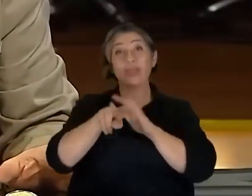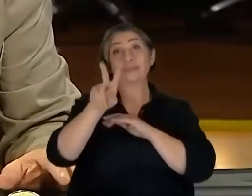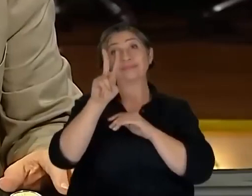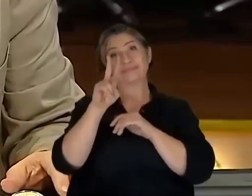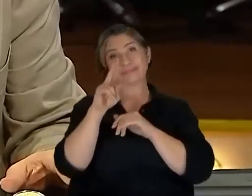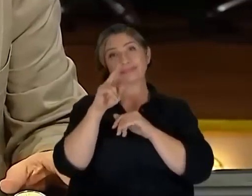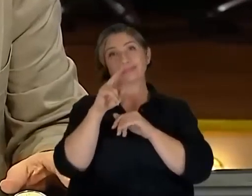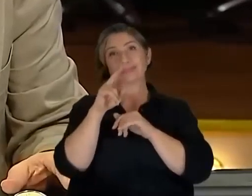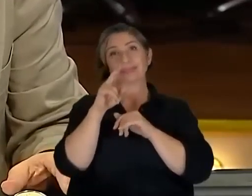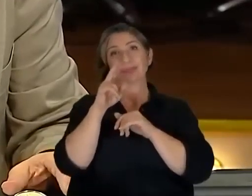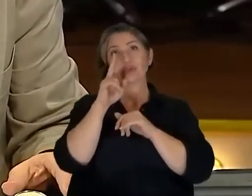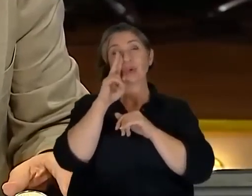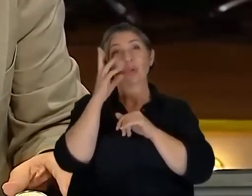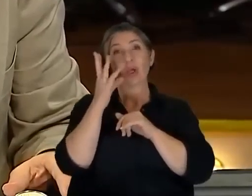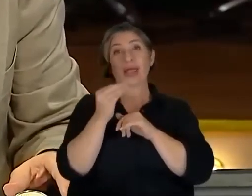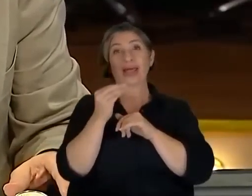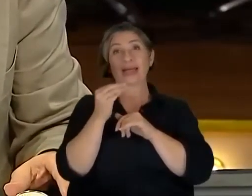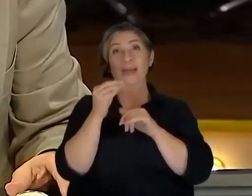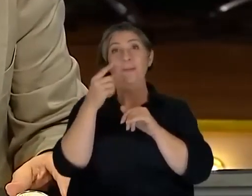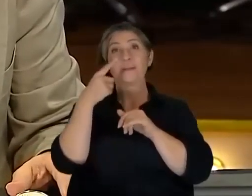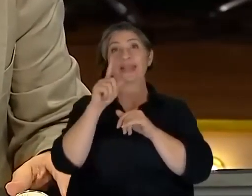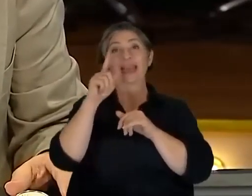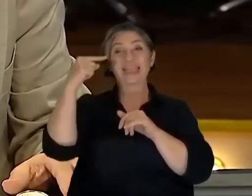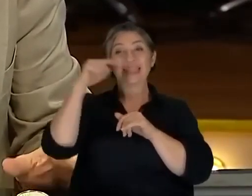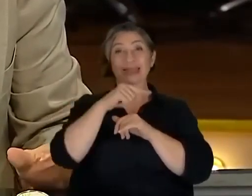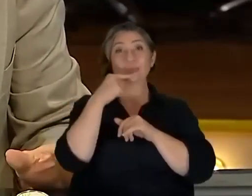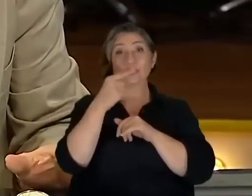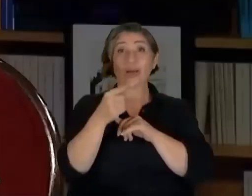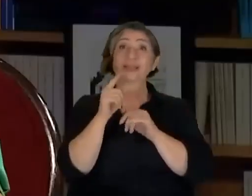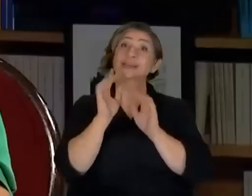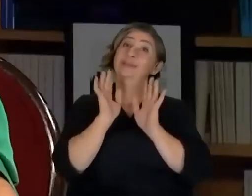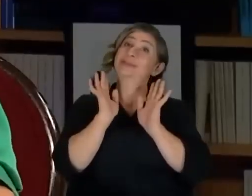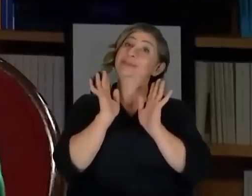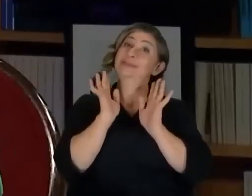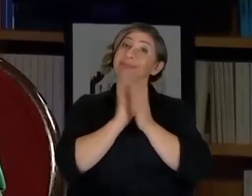Uzun ince son olarak Sayın Binali Yıldırım söyledi. Biz